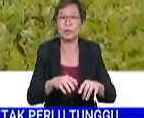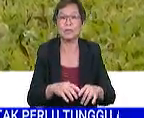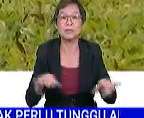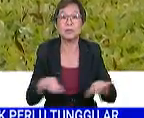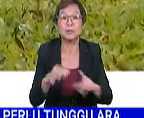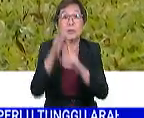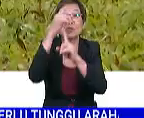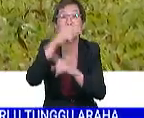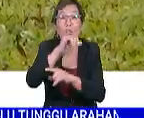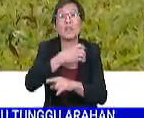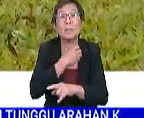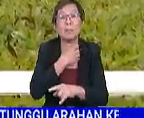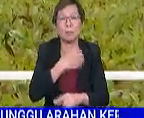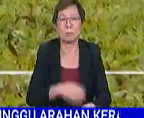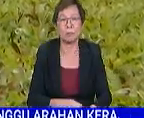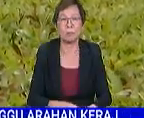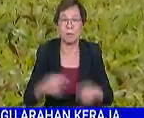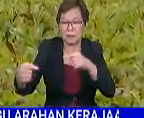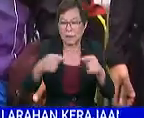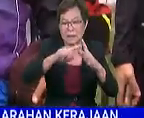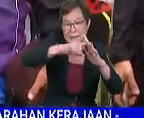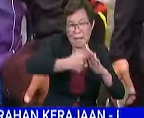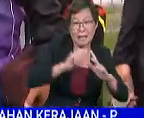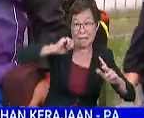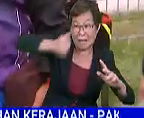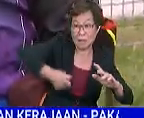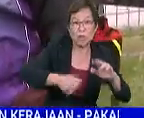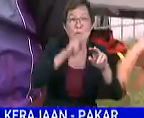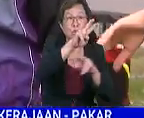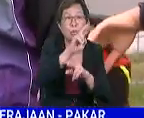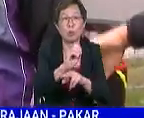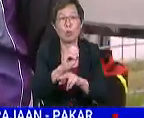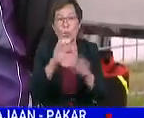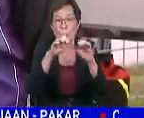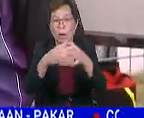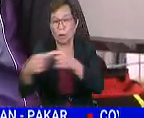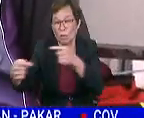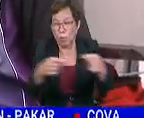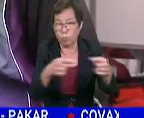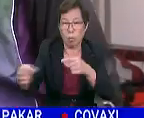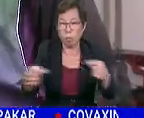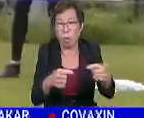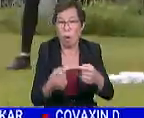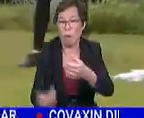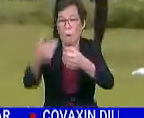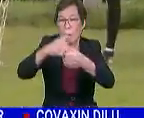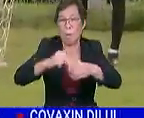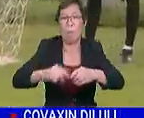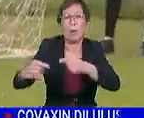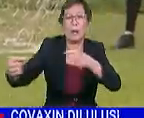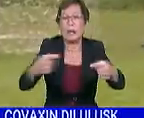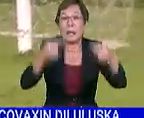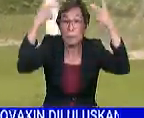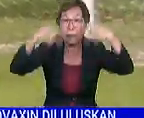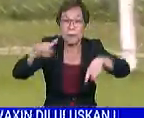for Liga m secara Rasmi akan membuka Tira esok dengan 20 pasukan berentap merebut slot kesaingan Liga